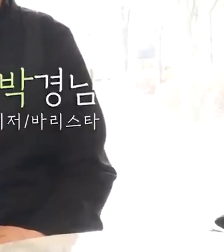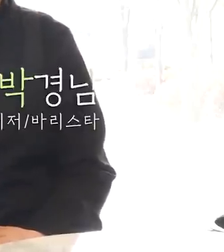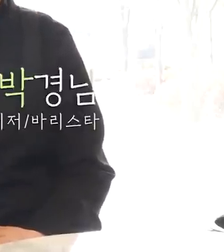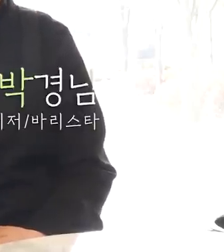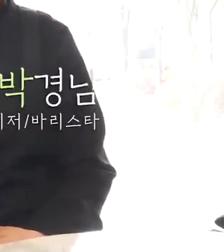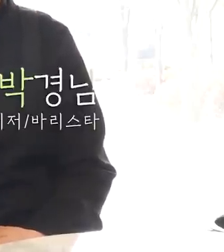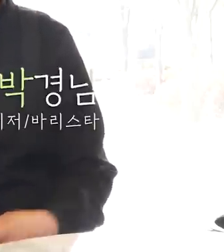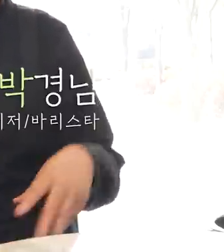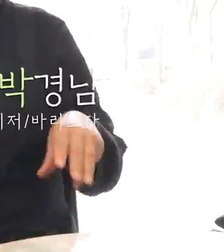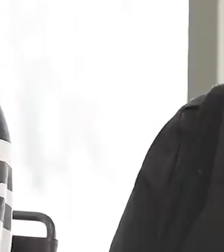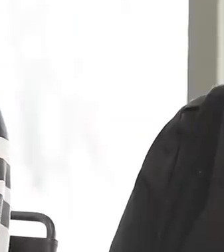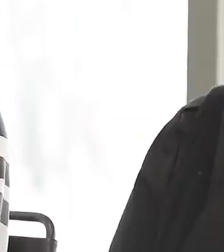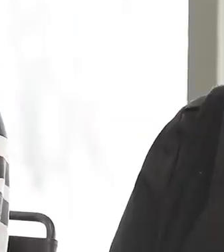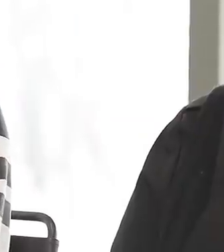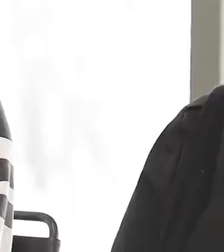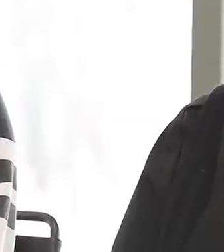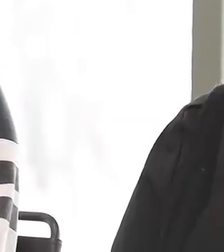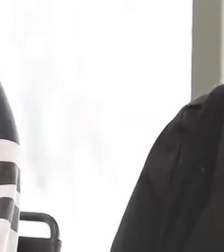박경남입니다.